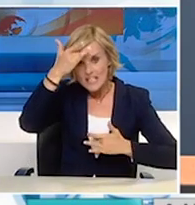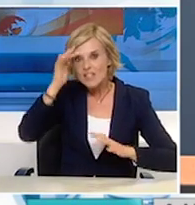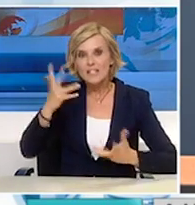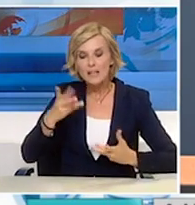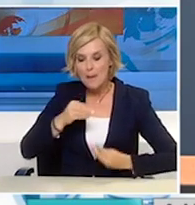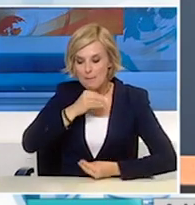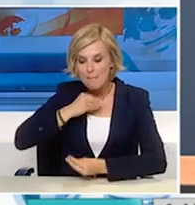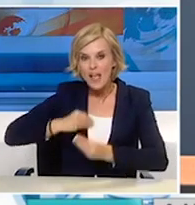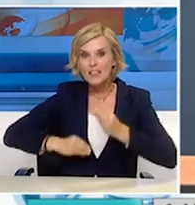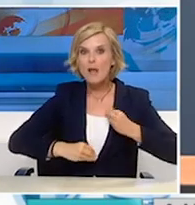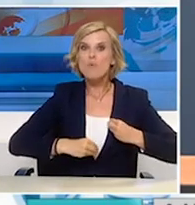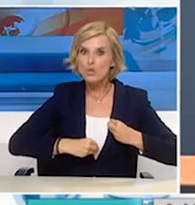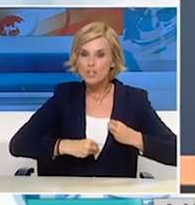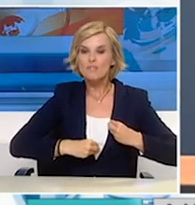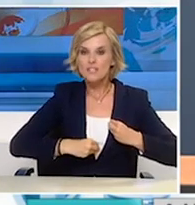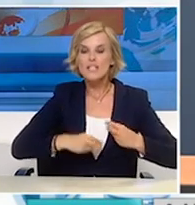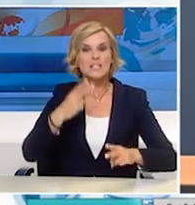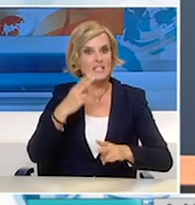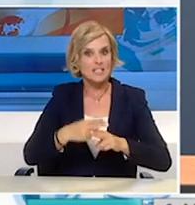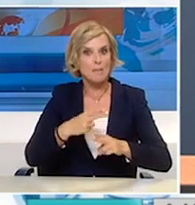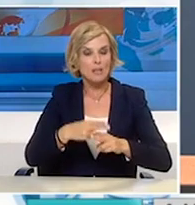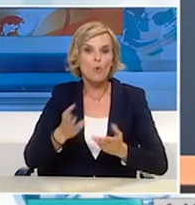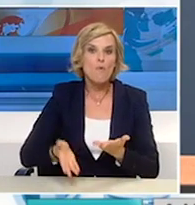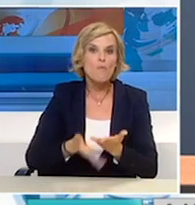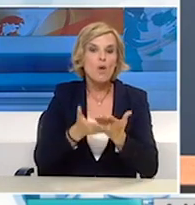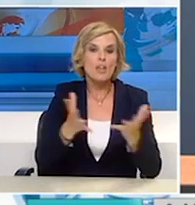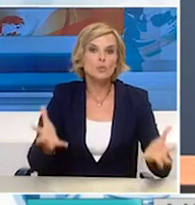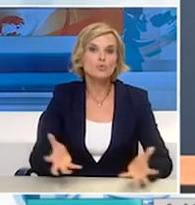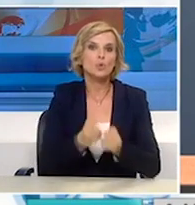δημιουργία του ΟΝΑΣΗΟΥ Εθνικού Μεταμοσχευτικού Κέντρου ας γίνει η αφορμή να το πετύχουμε.